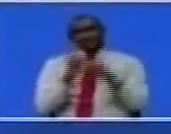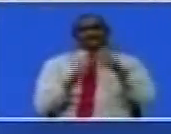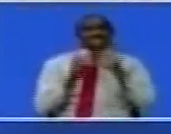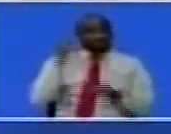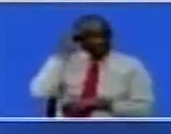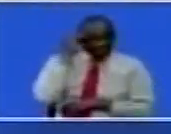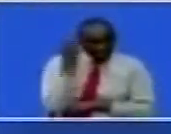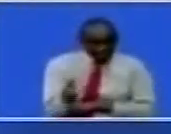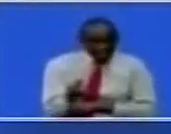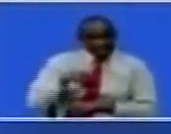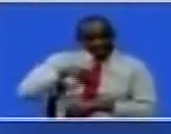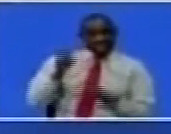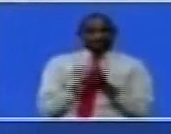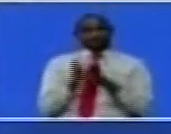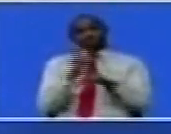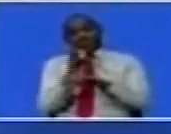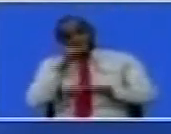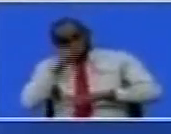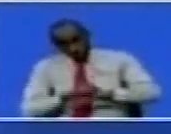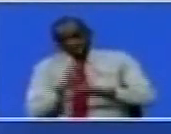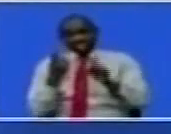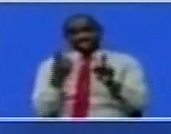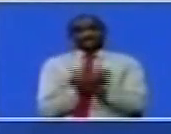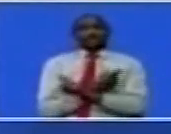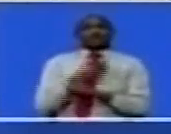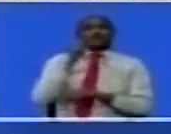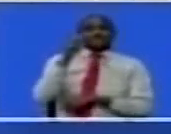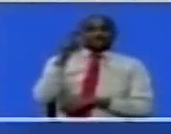elimu akiwa mkaguzi wa shule katika eneo zima la